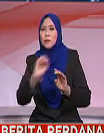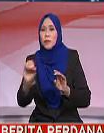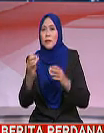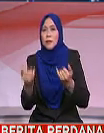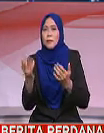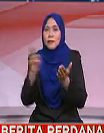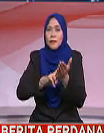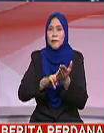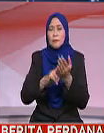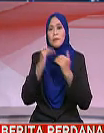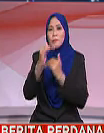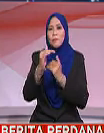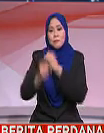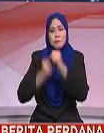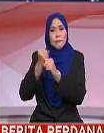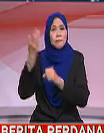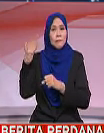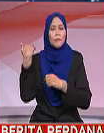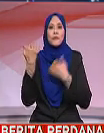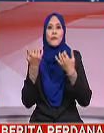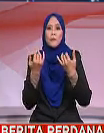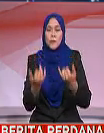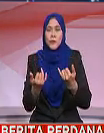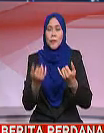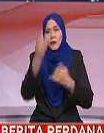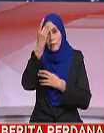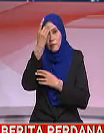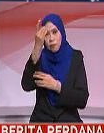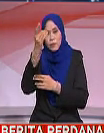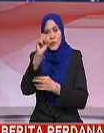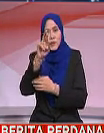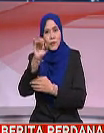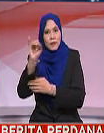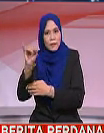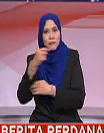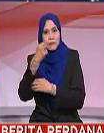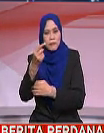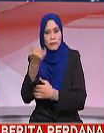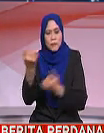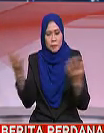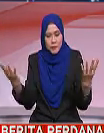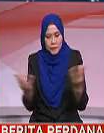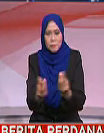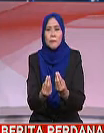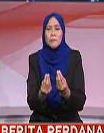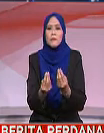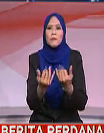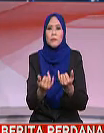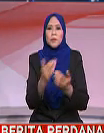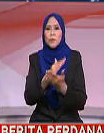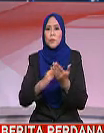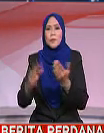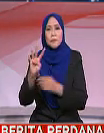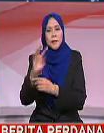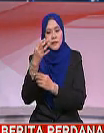pada tempoh sama tahun lalu. Jelas Ketua Perangkawan Malaysia, Datuk Seri Muhammad Uzir Mahidin, penyusutan terendah direkodkan sejak suku